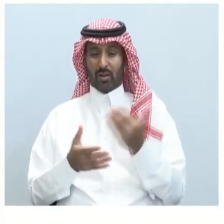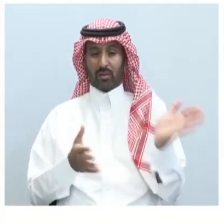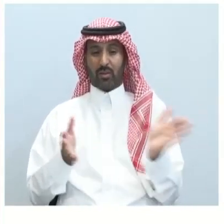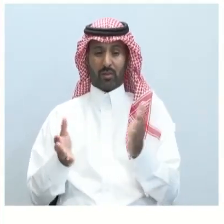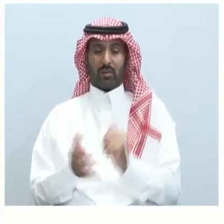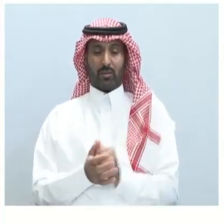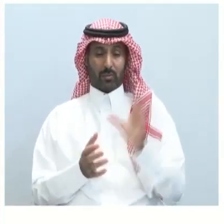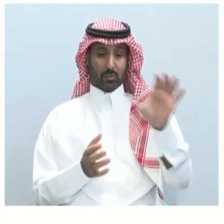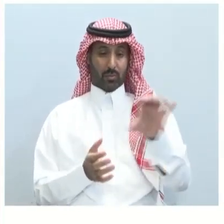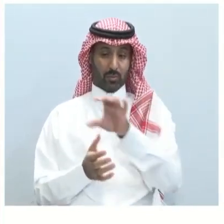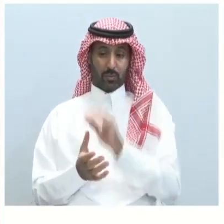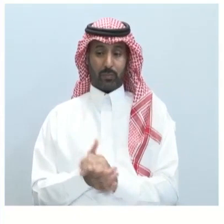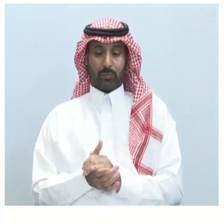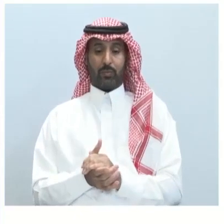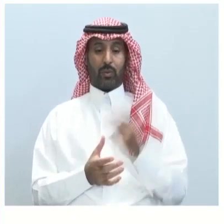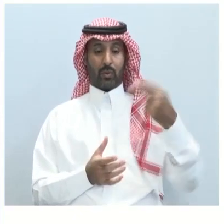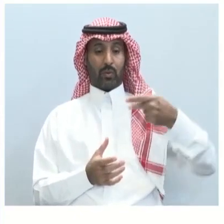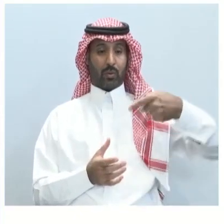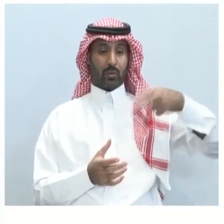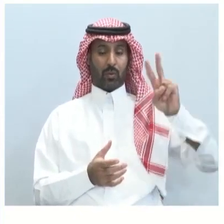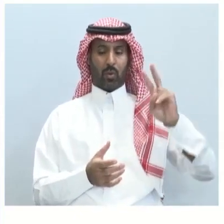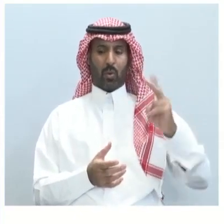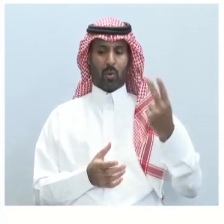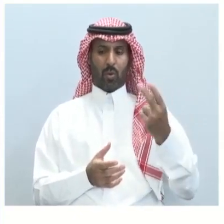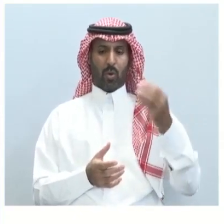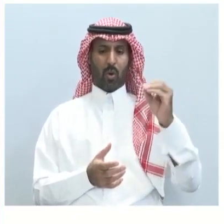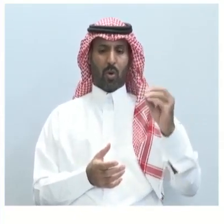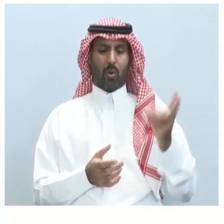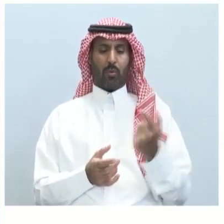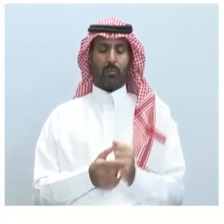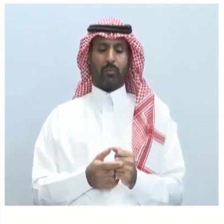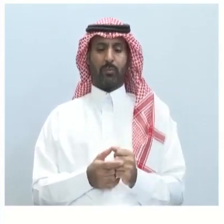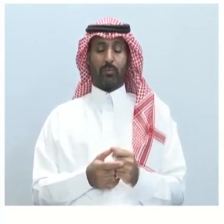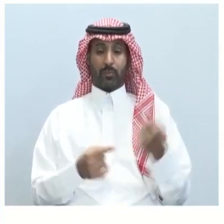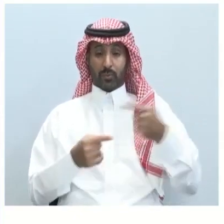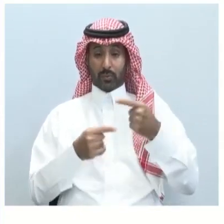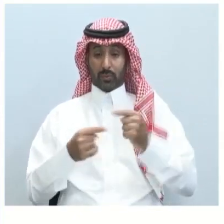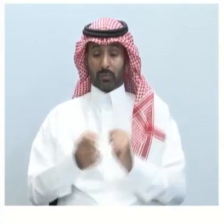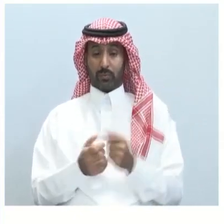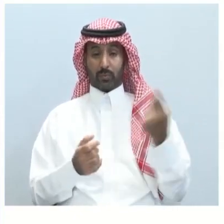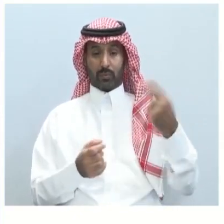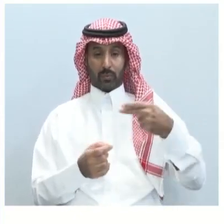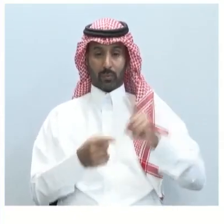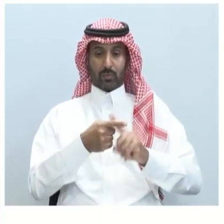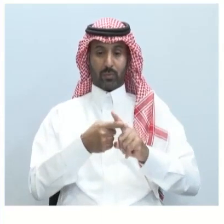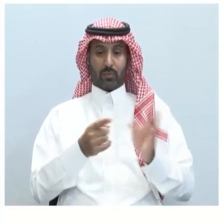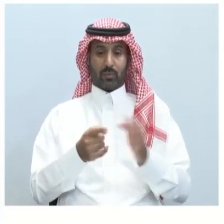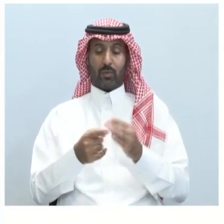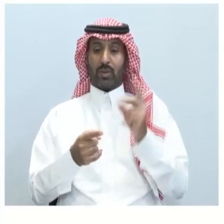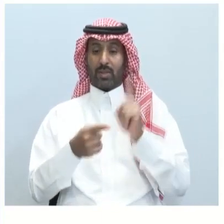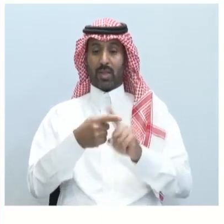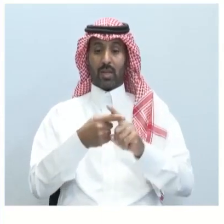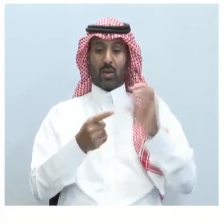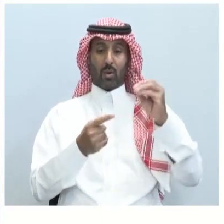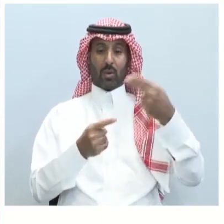موجود عندك اتش تو بينتج عندي ايش ايون الهيدروجين وايون الهيدروجين